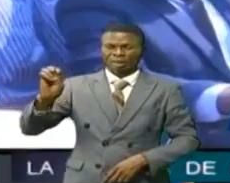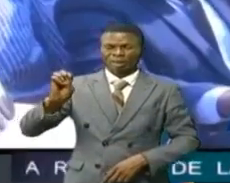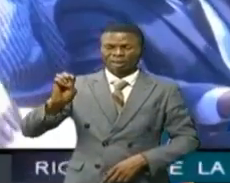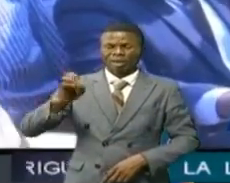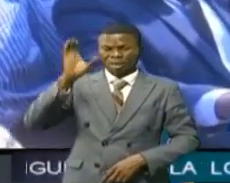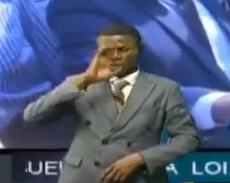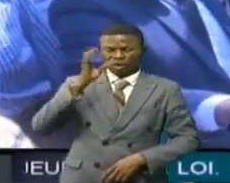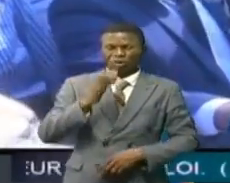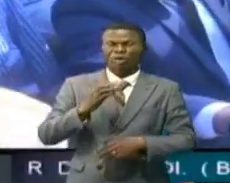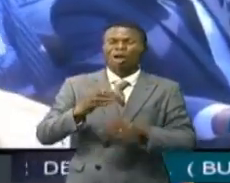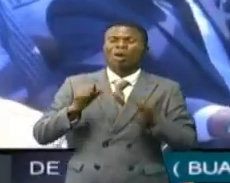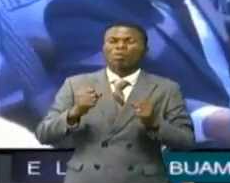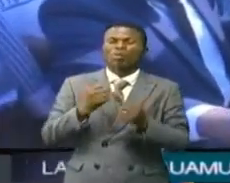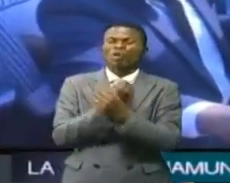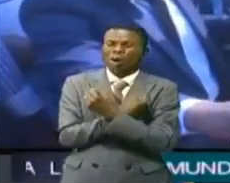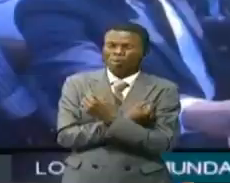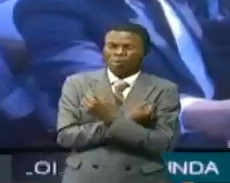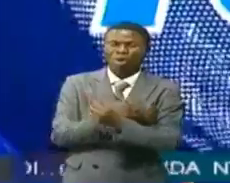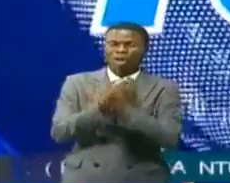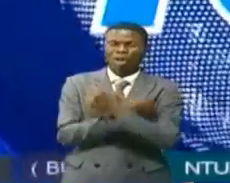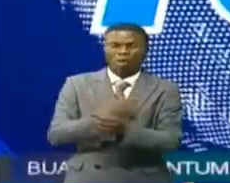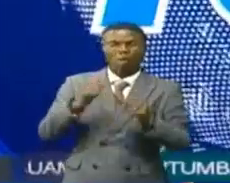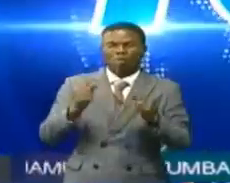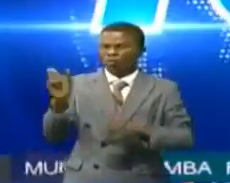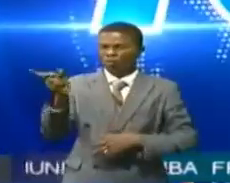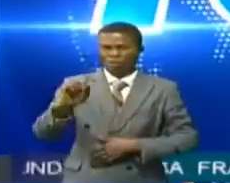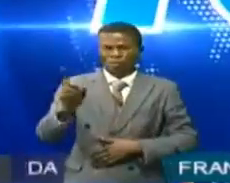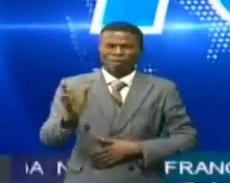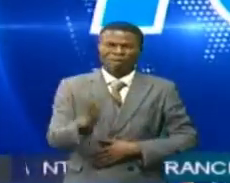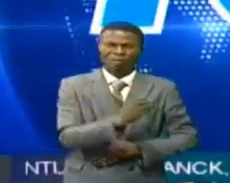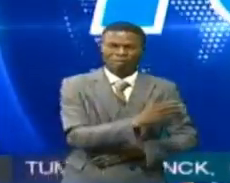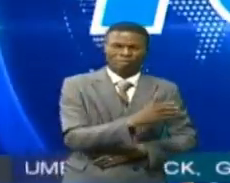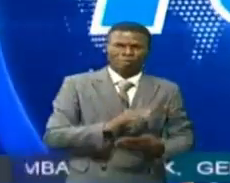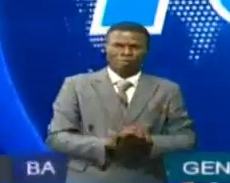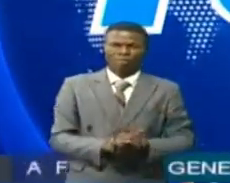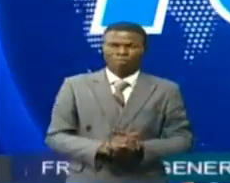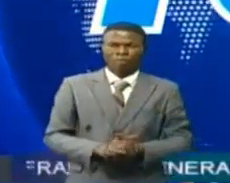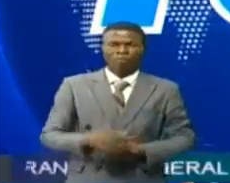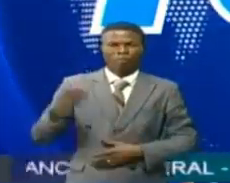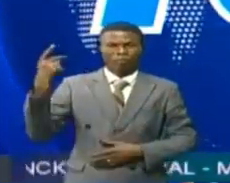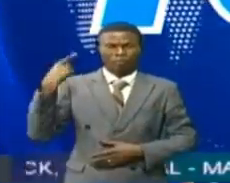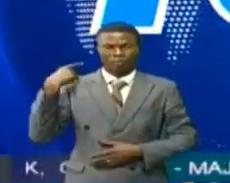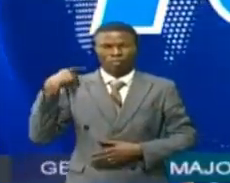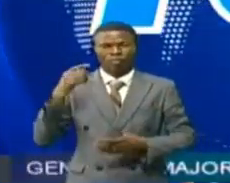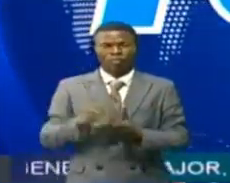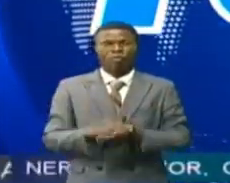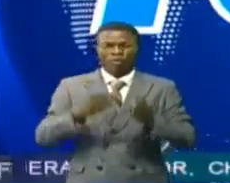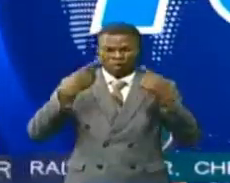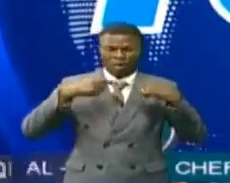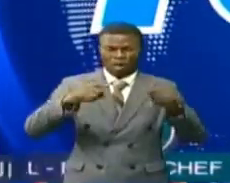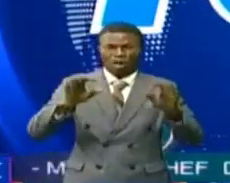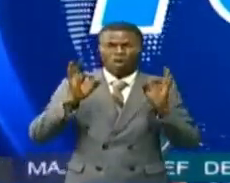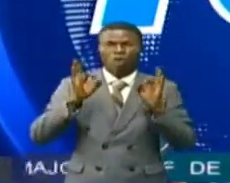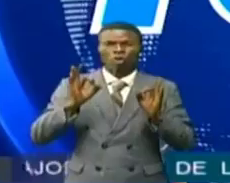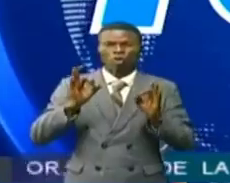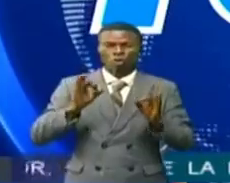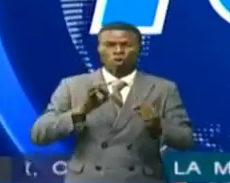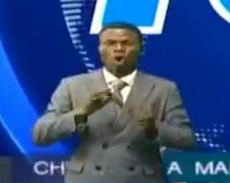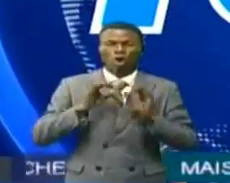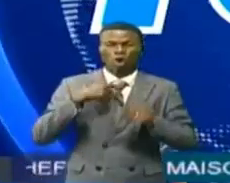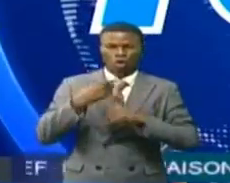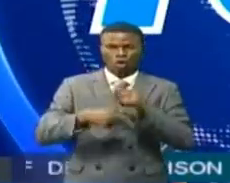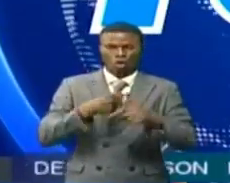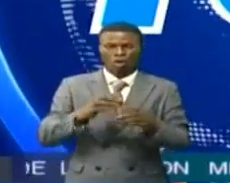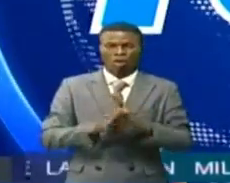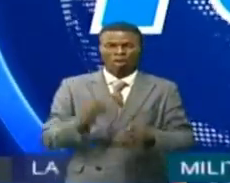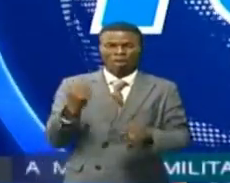pouvoir de l'amour et non l'amour du pouvoir. Le Zénith, c'est une nouvelle publication qui vient de voir le jour. Elle est